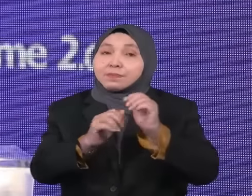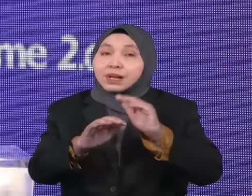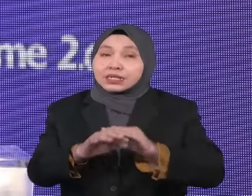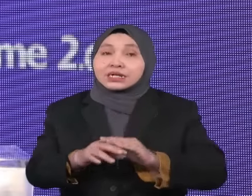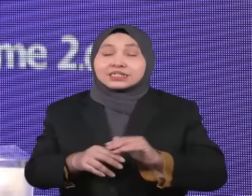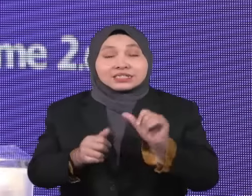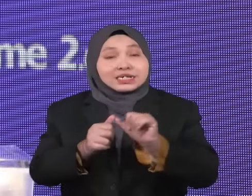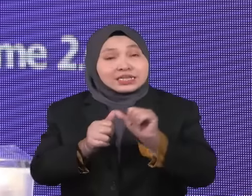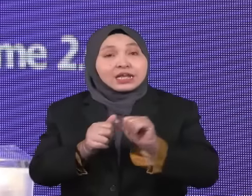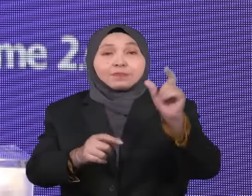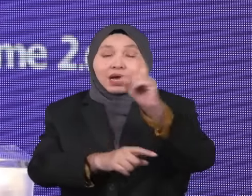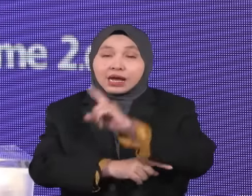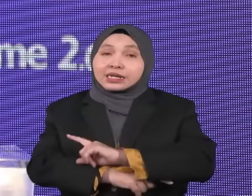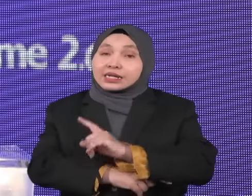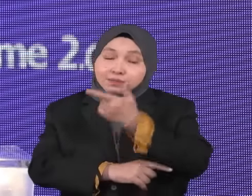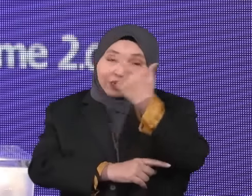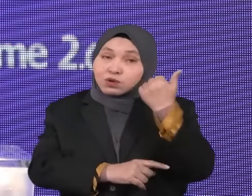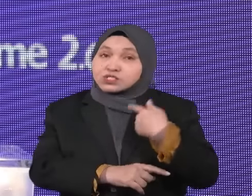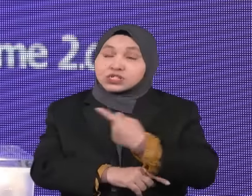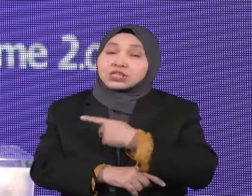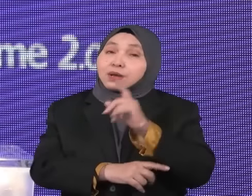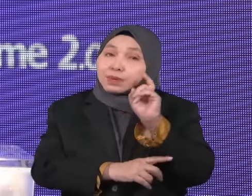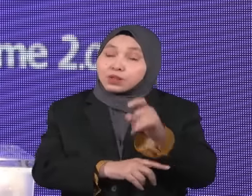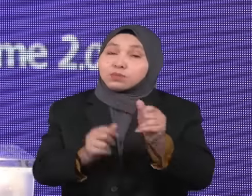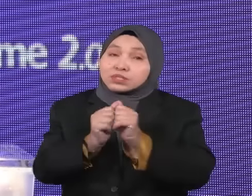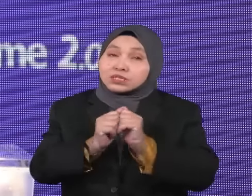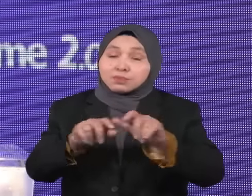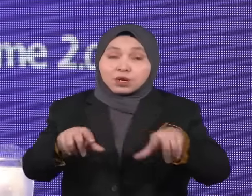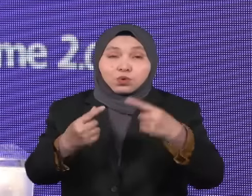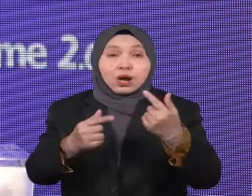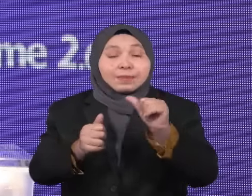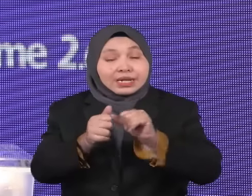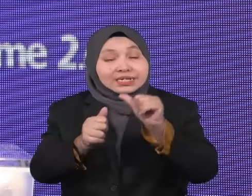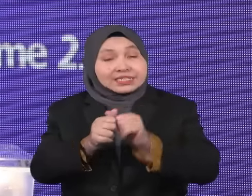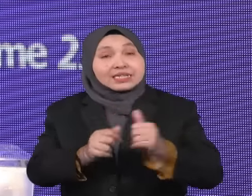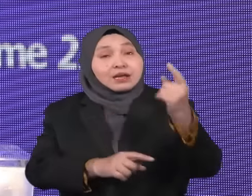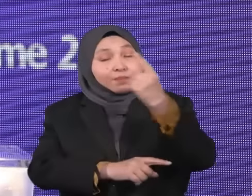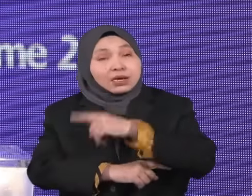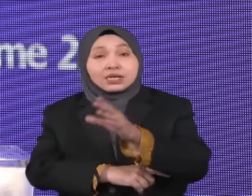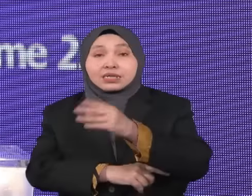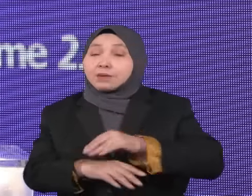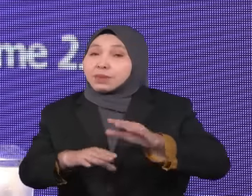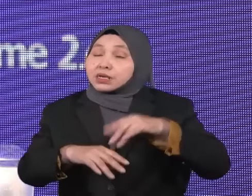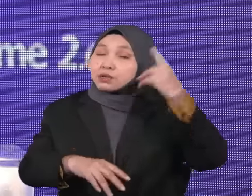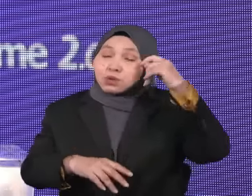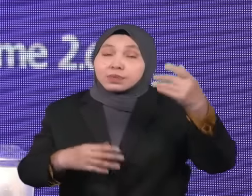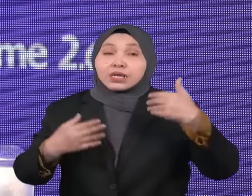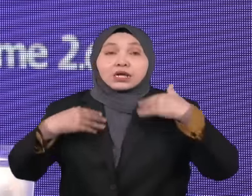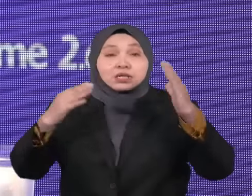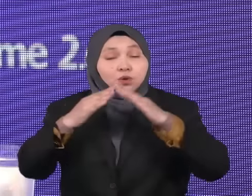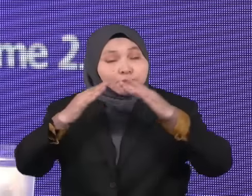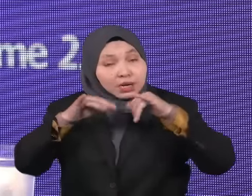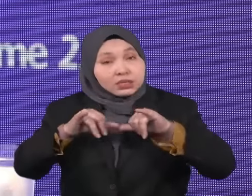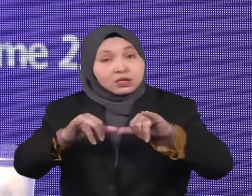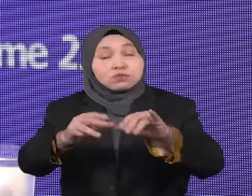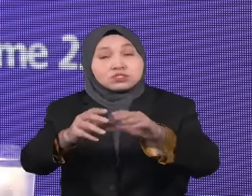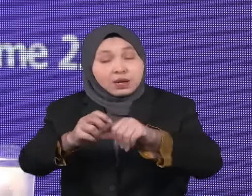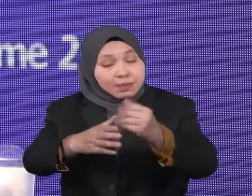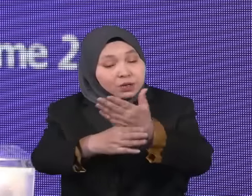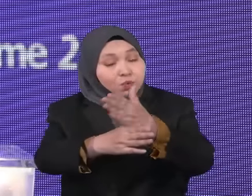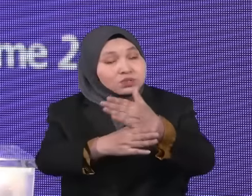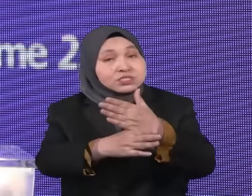saban hari usahanya. Kerana kita perlu bersama Al-Quran ini pada setiap hari. Dan juga kepada tuan-tuan yang berada di rumah, terus dapat